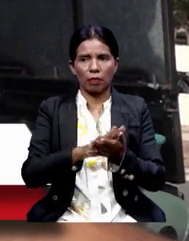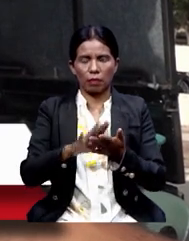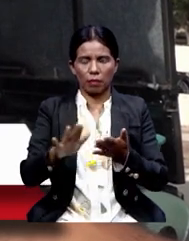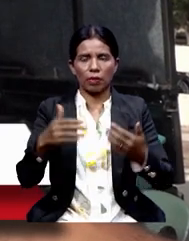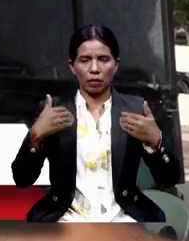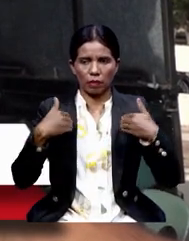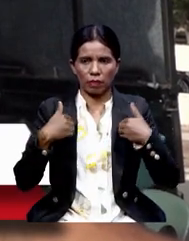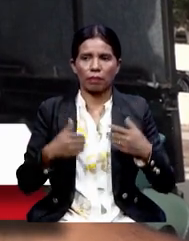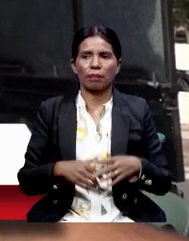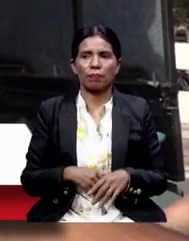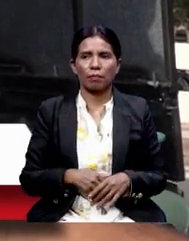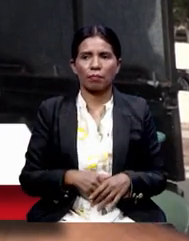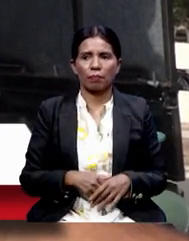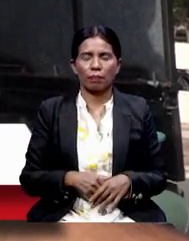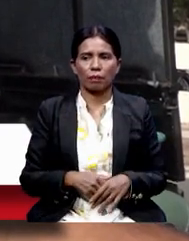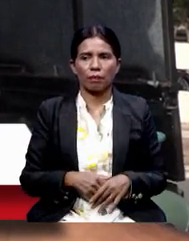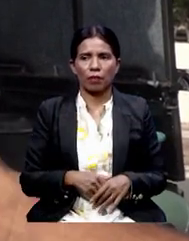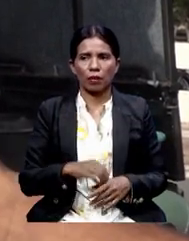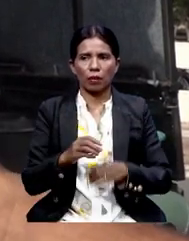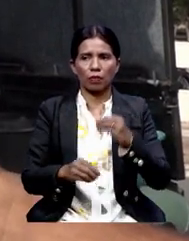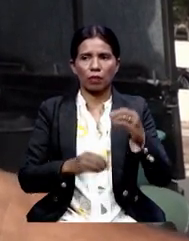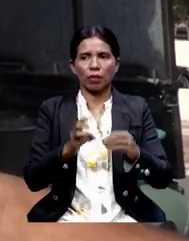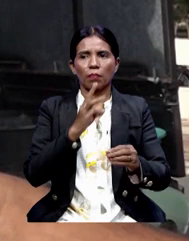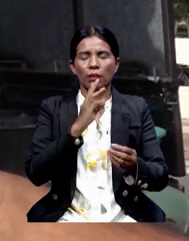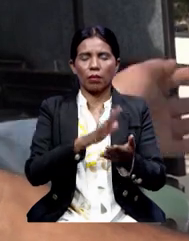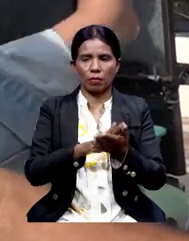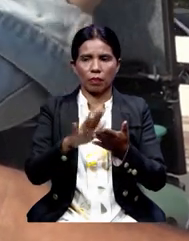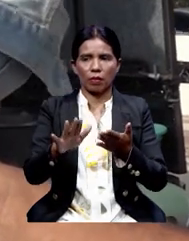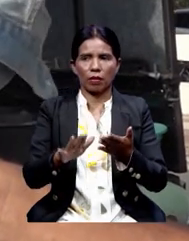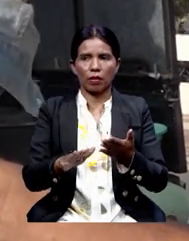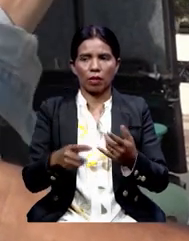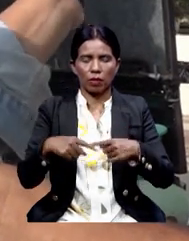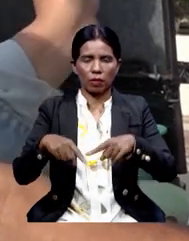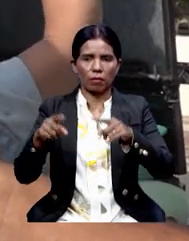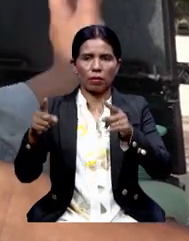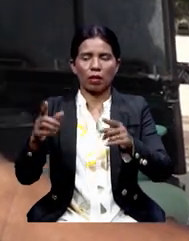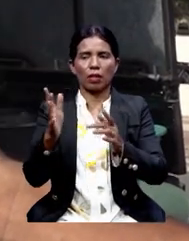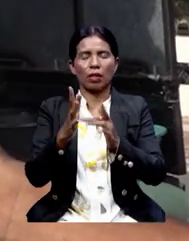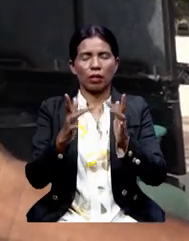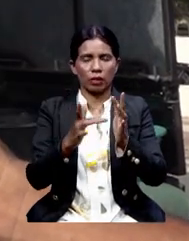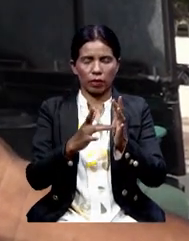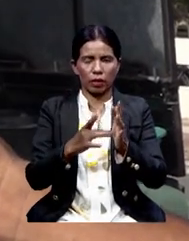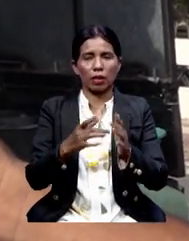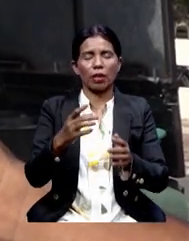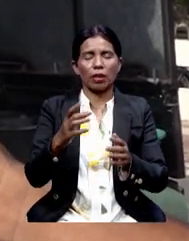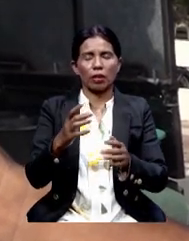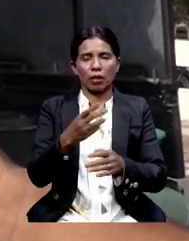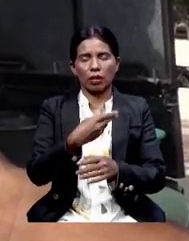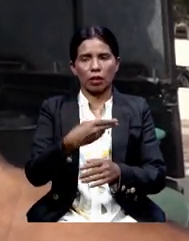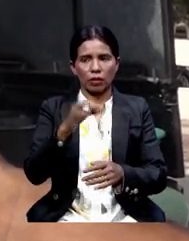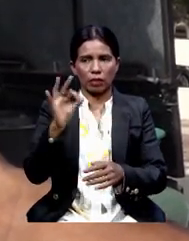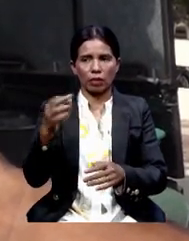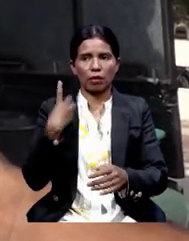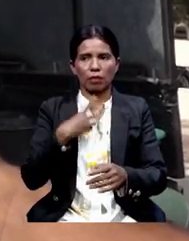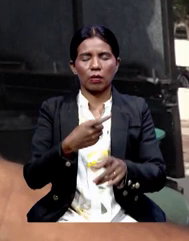iha iha ansa kona ba bemos atu bai hana bane sintina nia mai ama sia kona bai hana ne ami lore lans